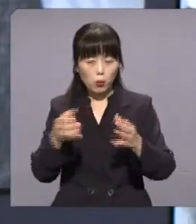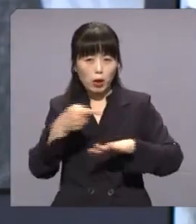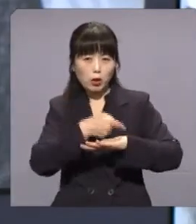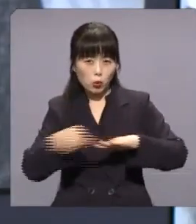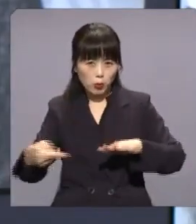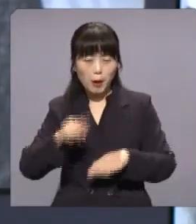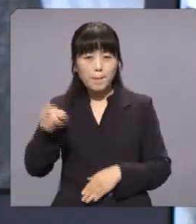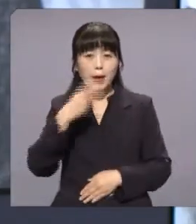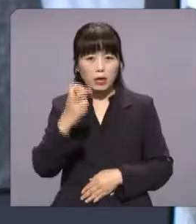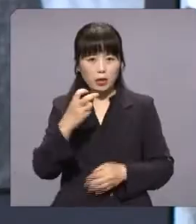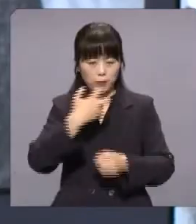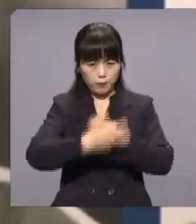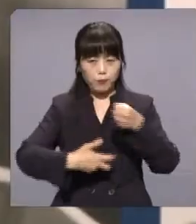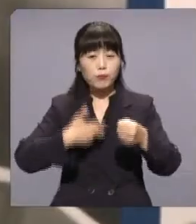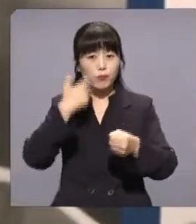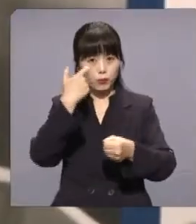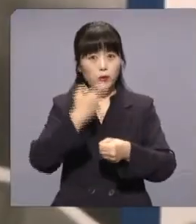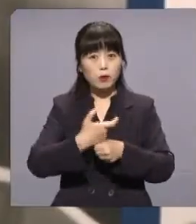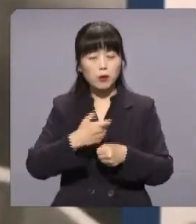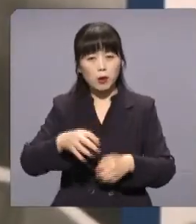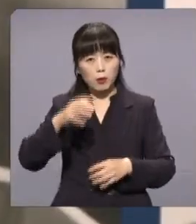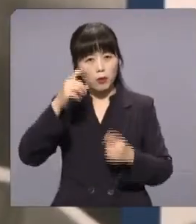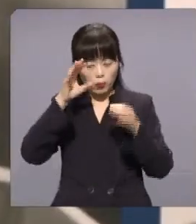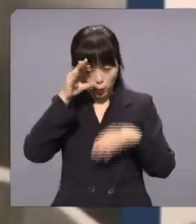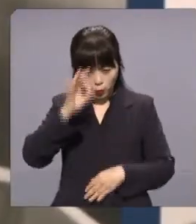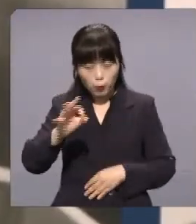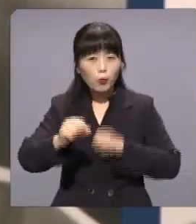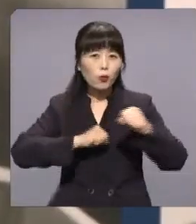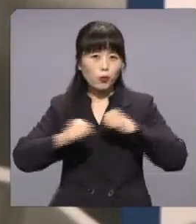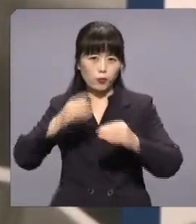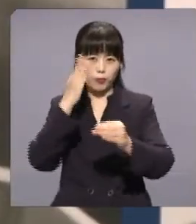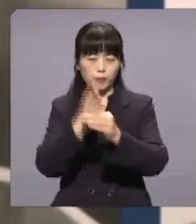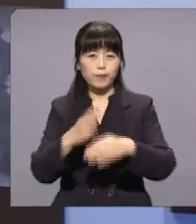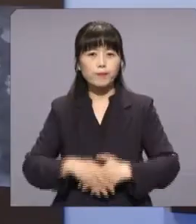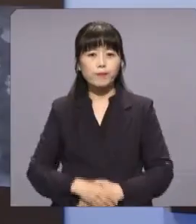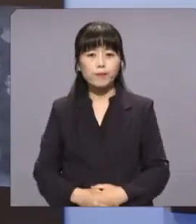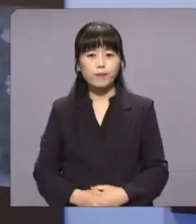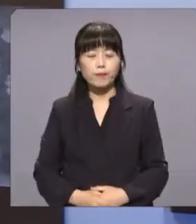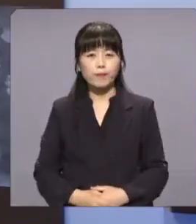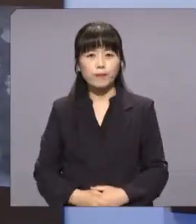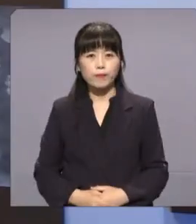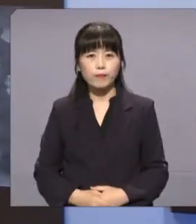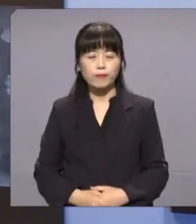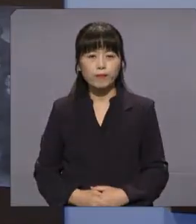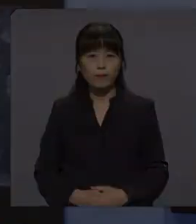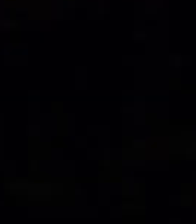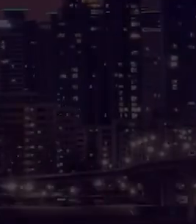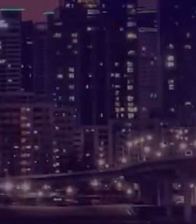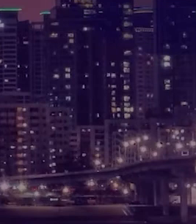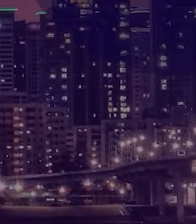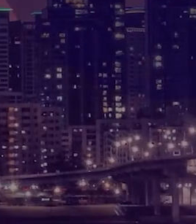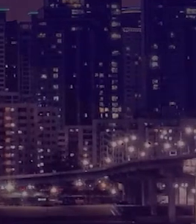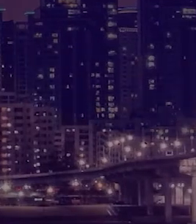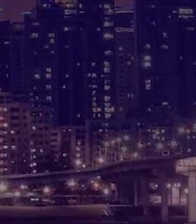동포들의 120년 활약상이 주목받고 있습니다. OBS 뉴스 유승열입니다.